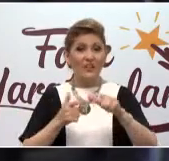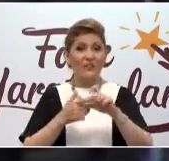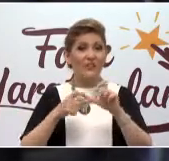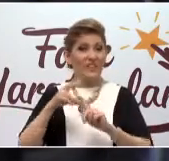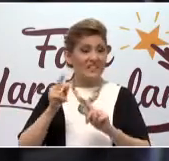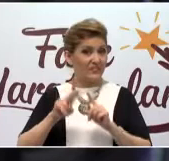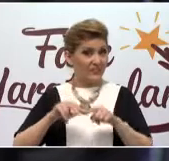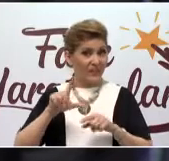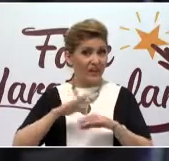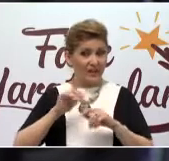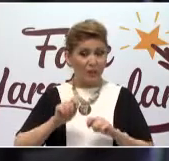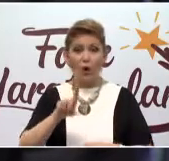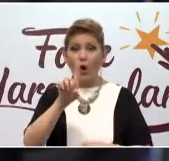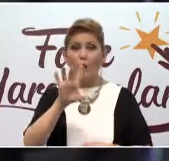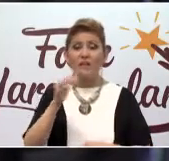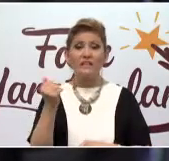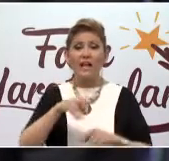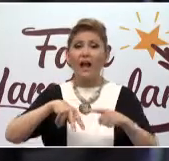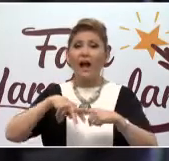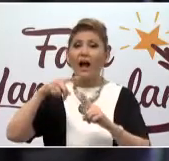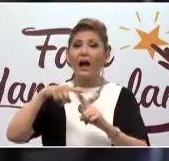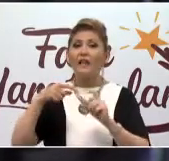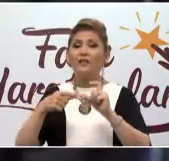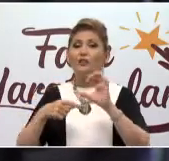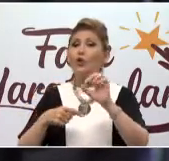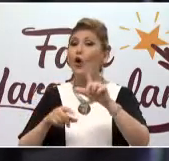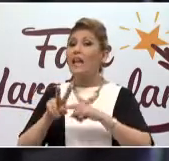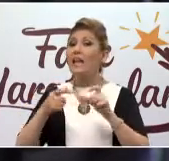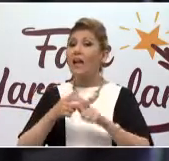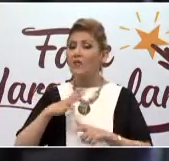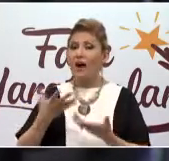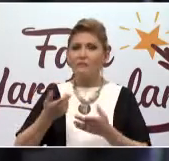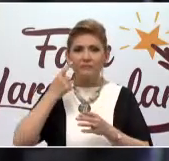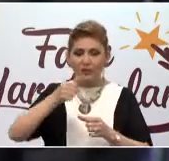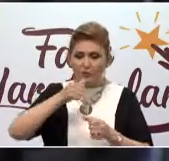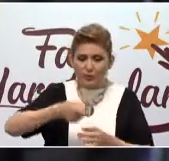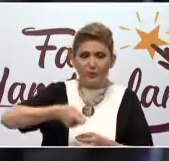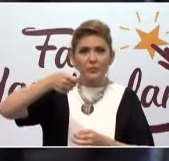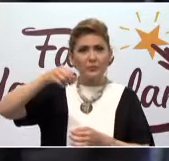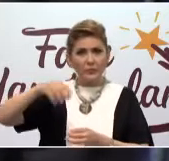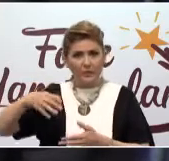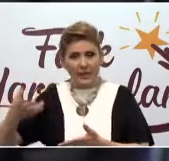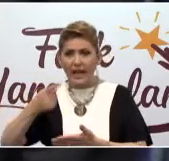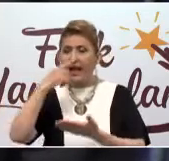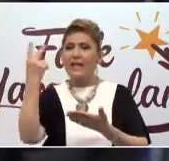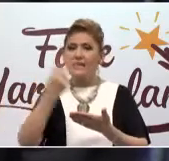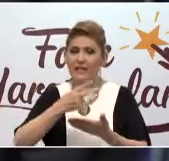festivali. İçerisinde 15'e yakın atölye var. Bunlar Ebru, heykel, özgün baskı, resim gibi atölyeler. Onun